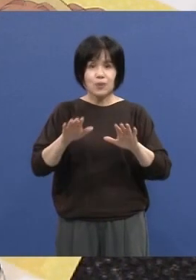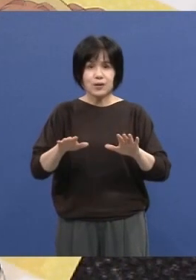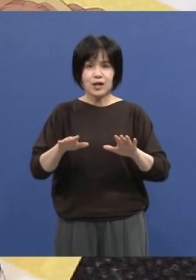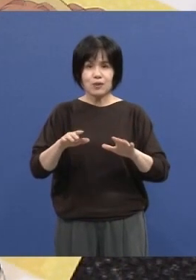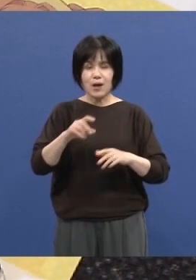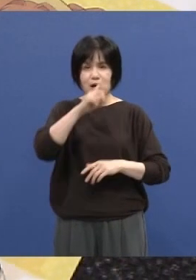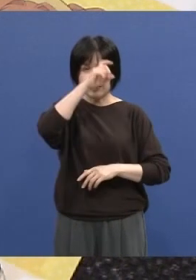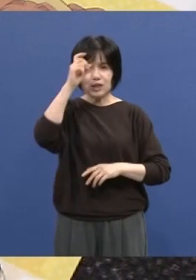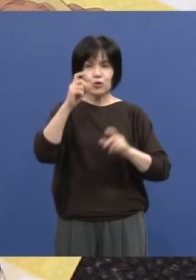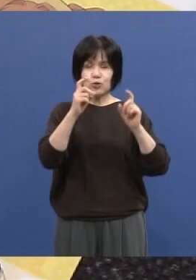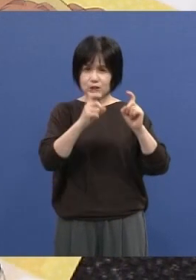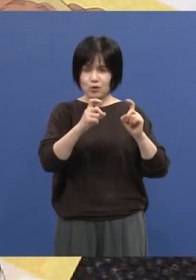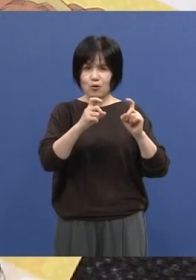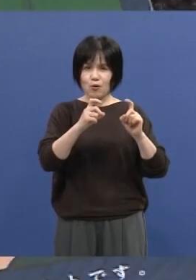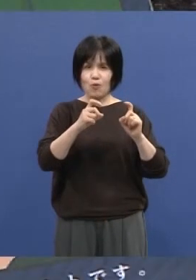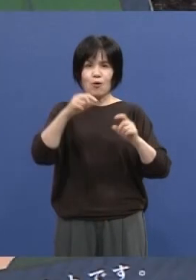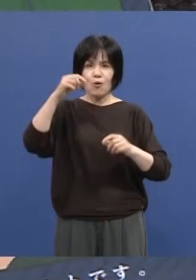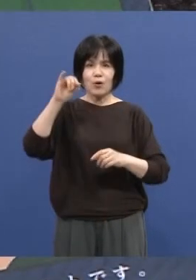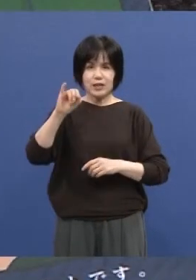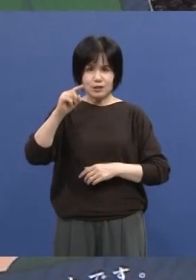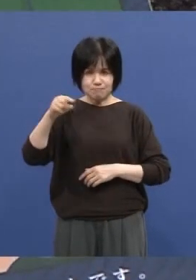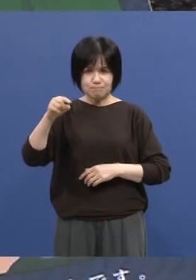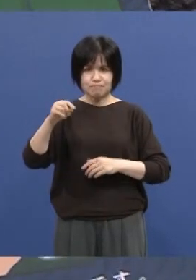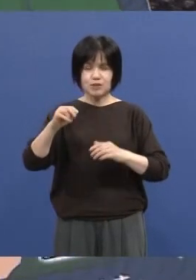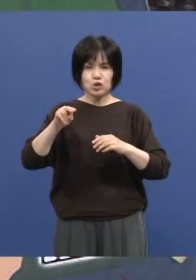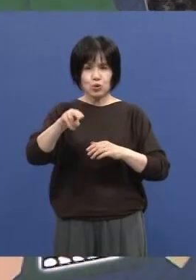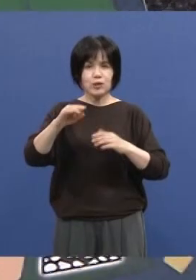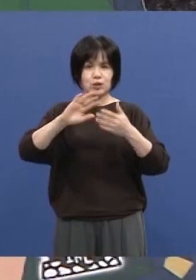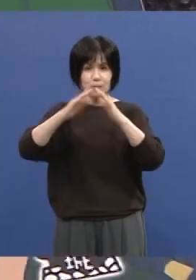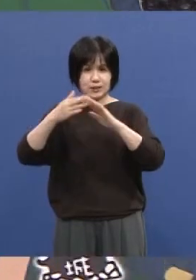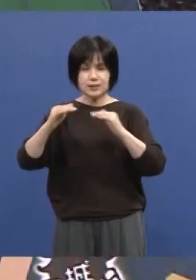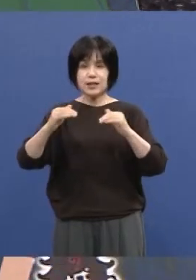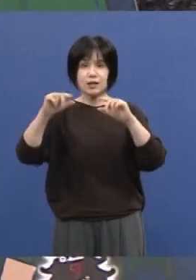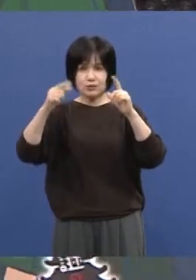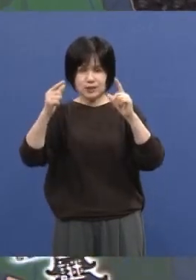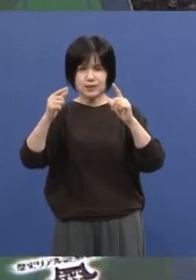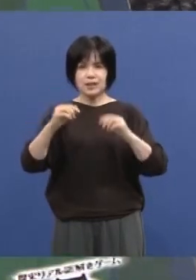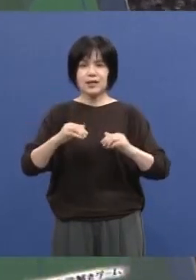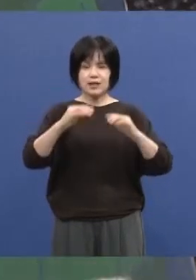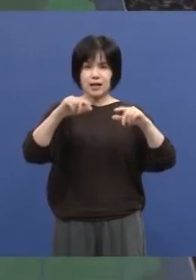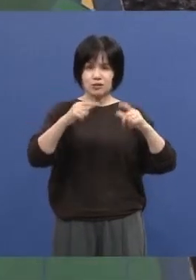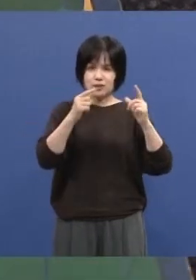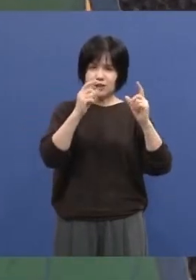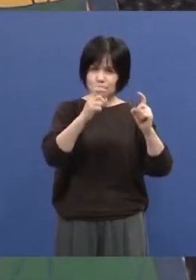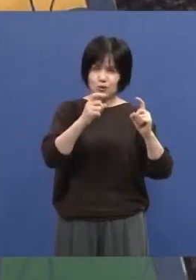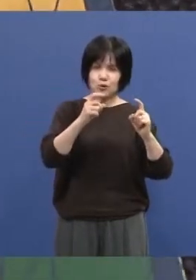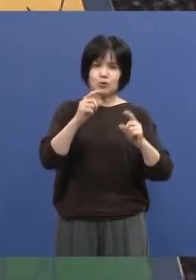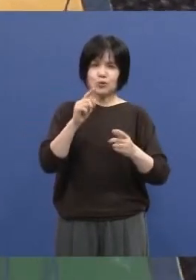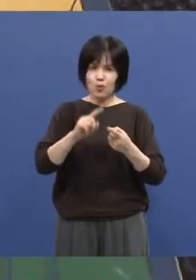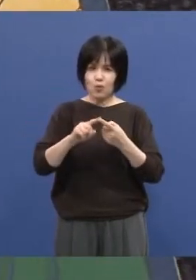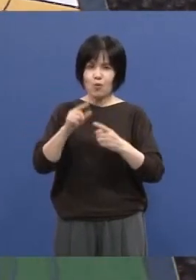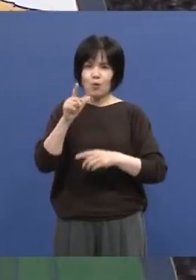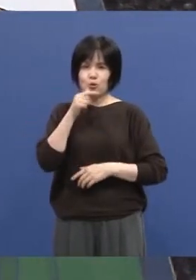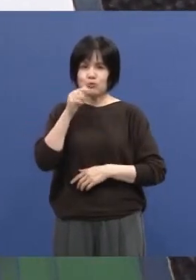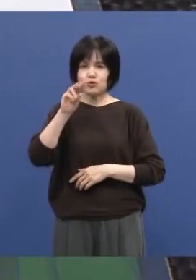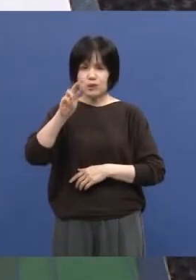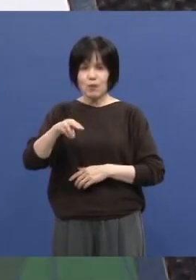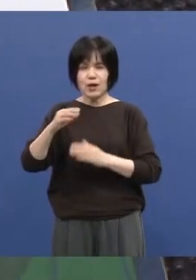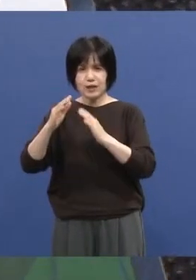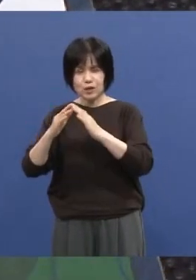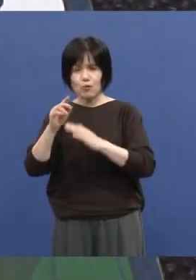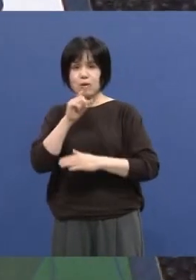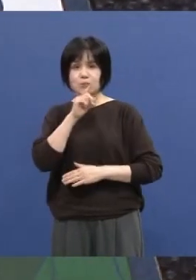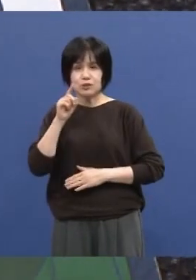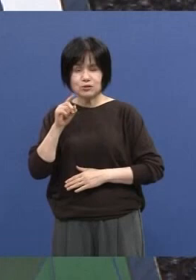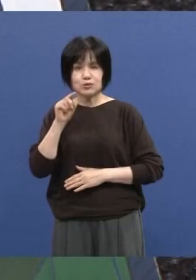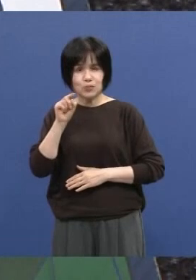城 in 将棋の町高槻、高槻城と徳川家の秘密と題して、高槻城と徳川家の秘密にス